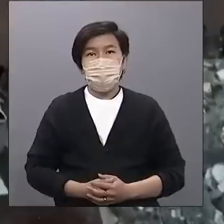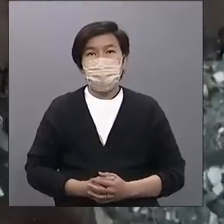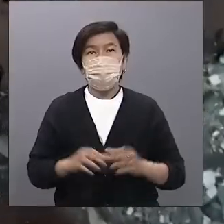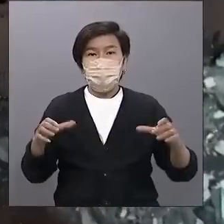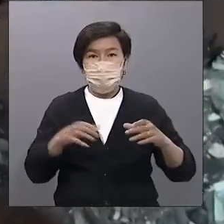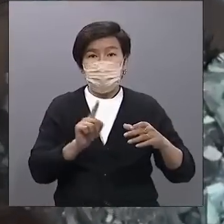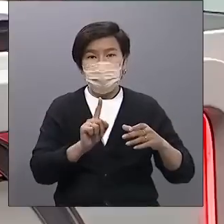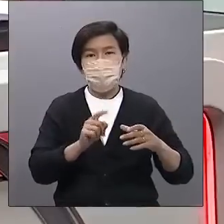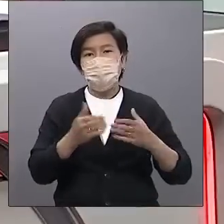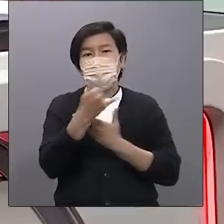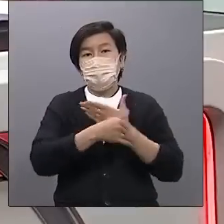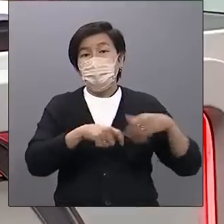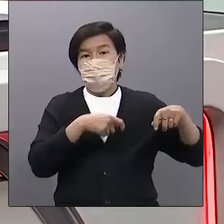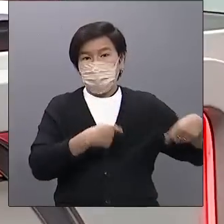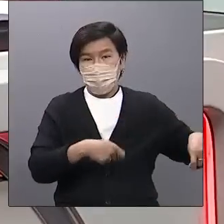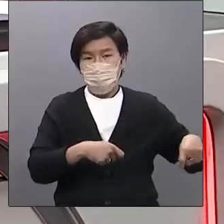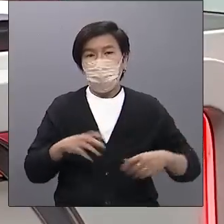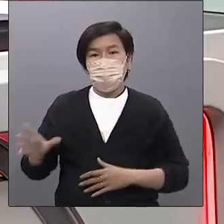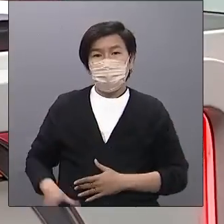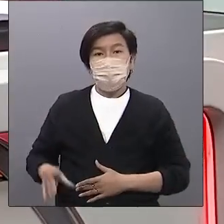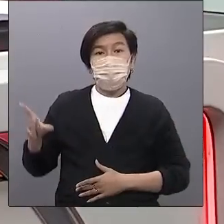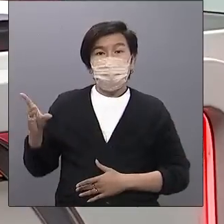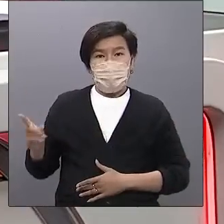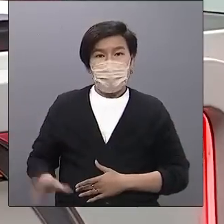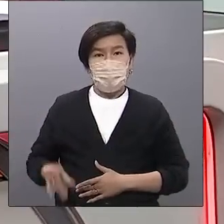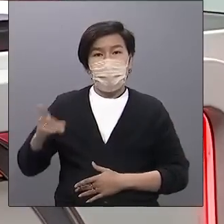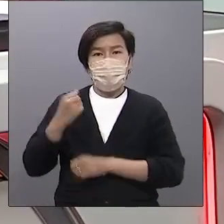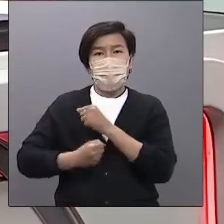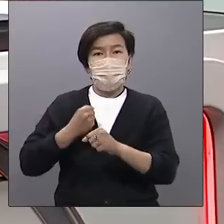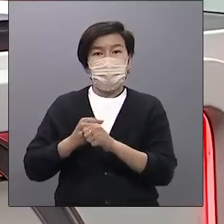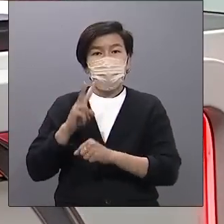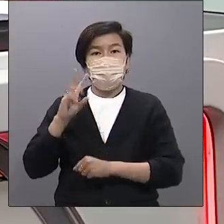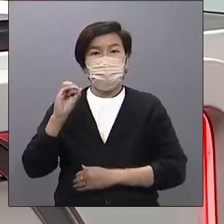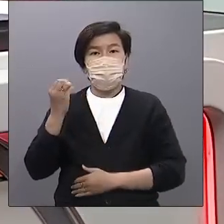เม็กซิโกนะคะที่นำเอาสุนัขกู้ภัยที่ใช้ในเหตุการณ์ปี 2017ไปร่วมด้วยนะคะ